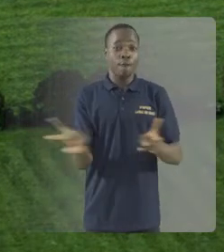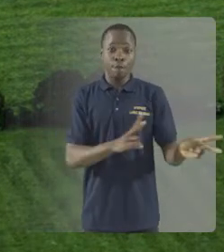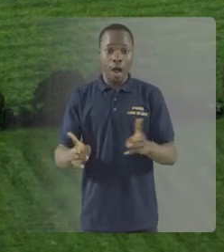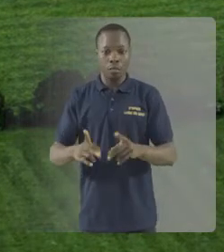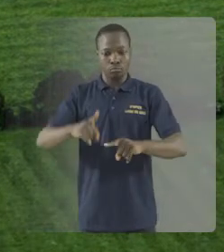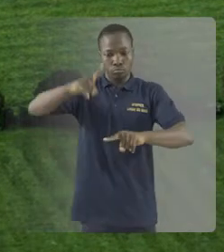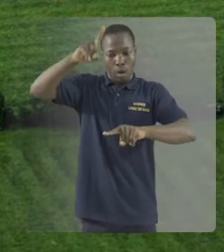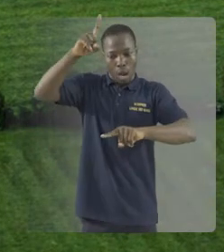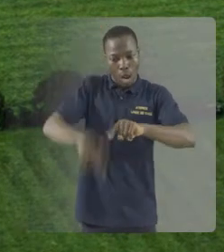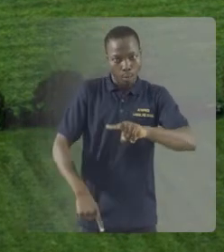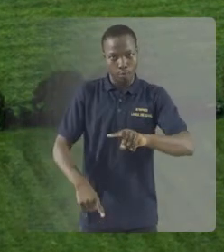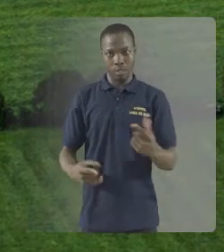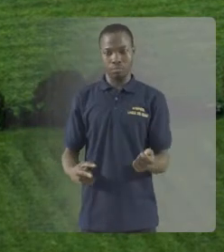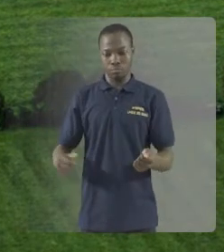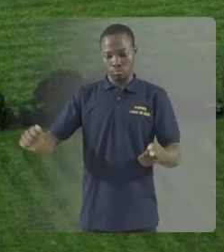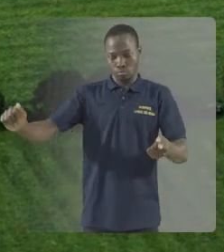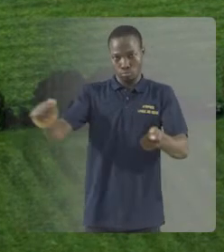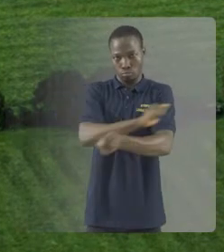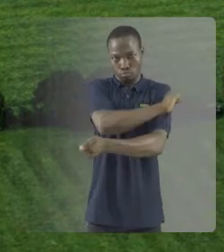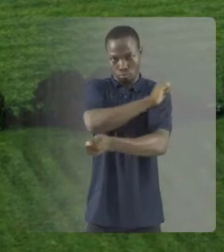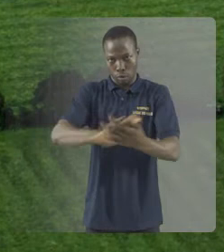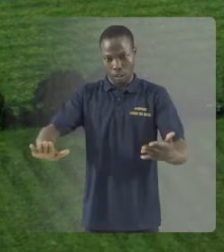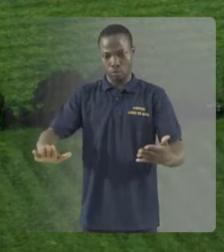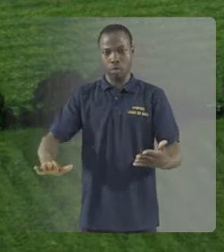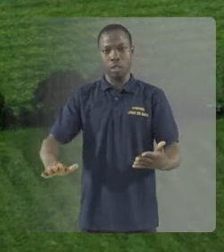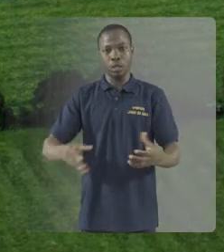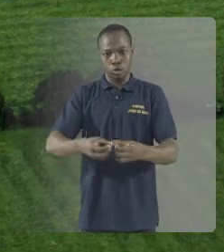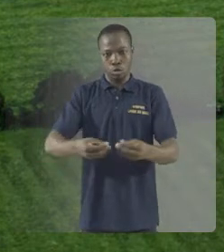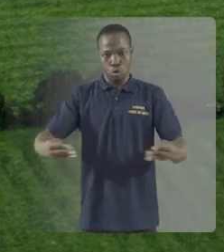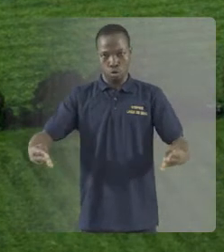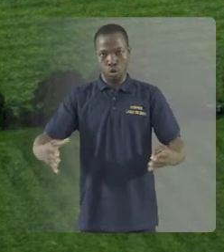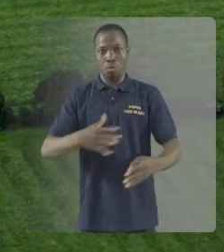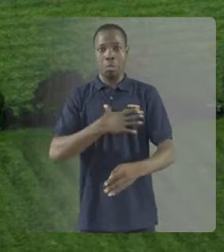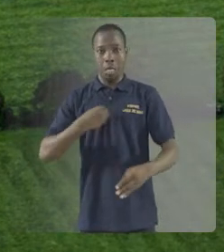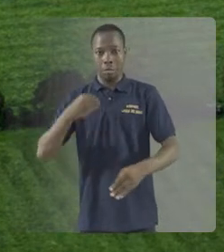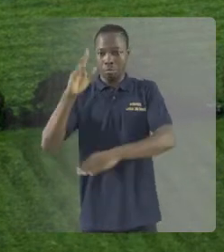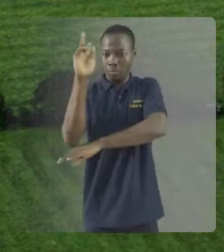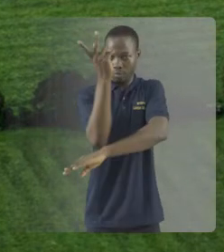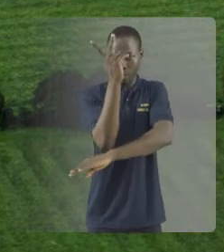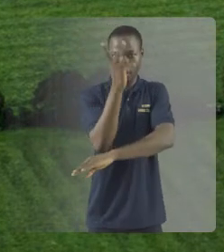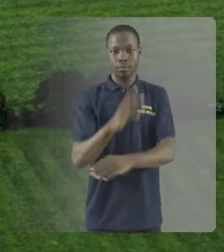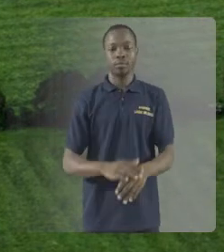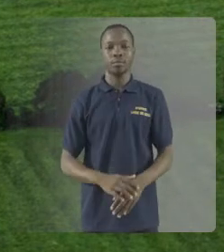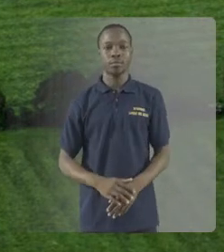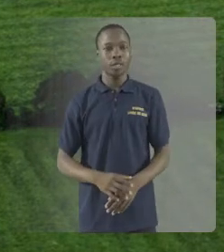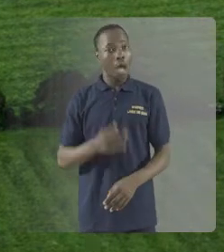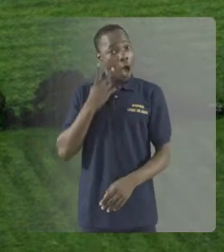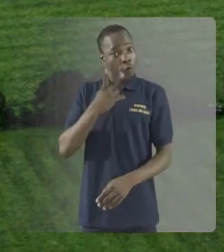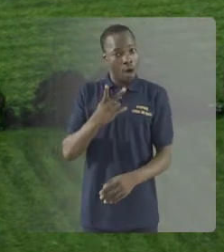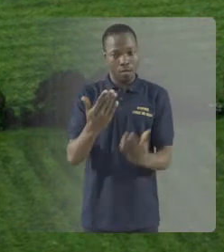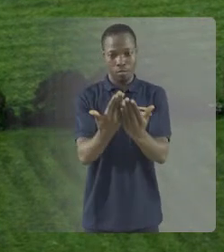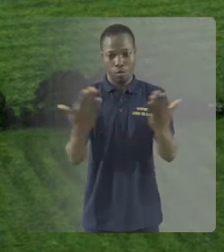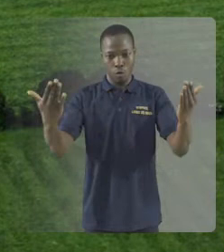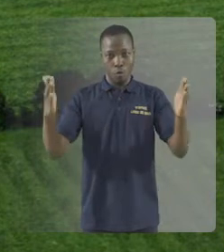la vitesse du vent et empêchent l'érosion éolienne des sols. On parle de